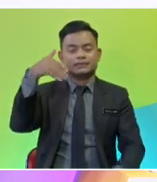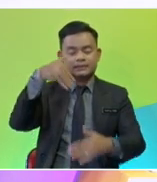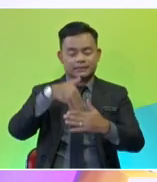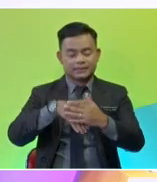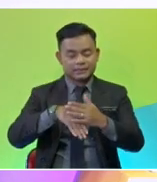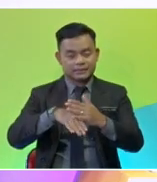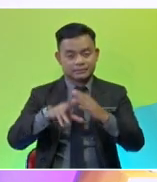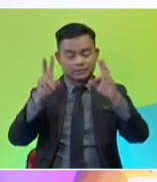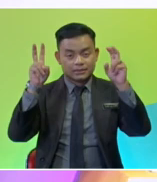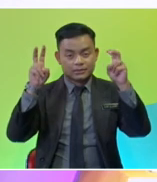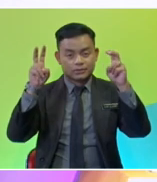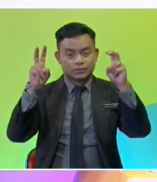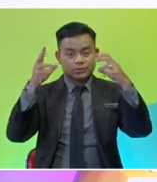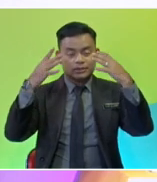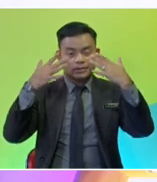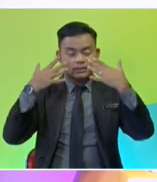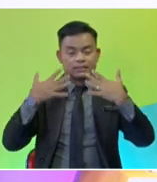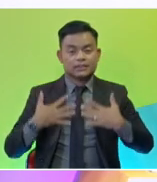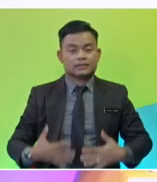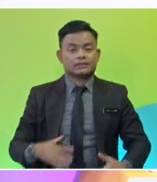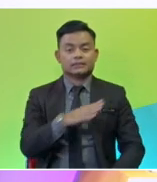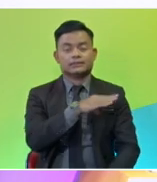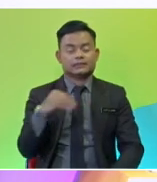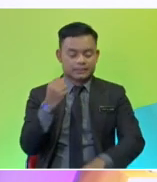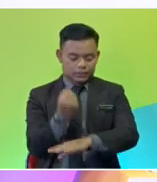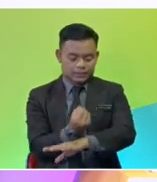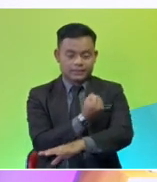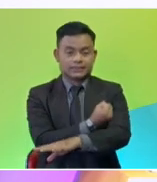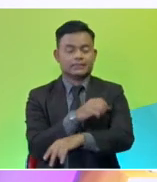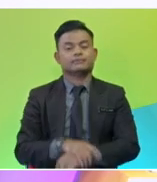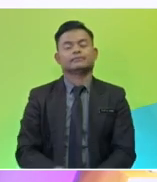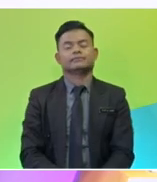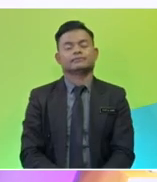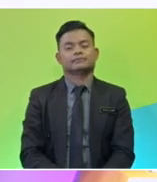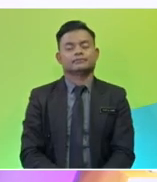pada hari ini berkaitan dengan rangka dan juga sendi baik